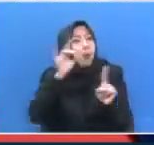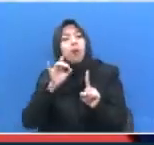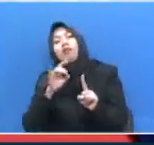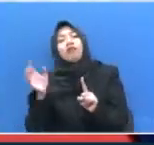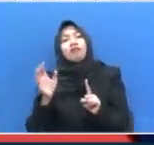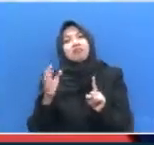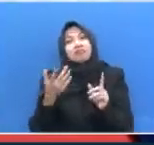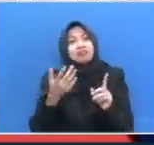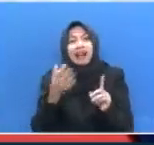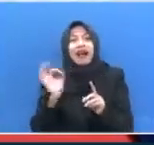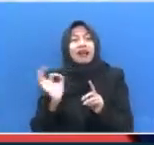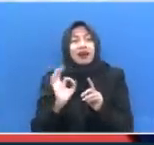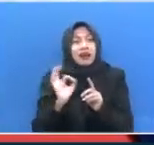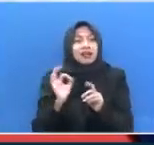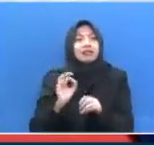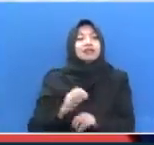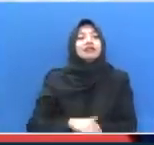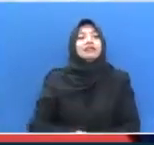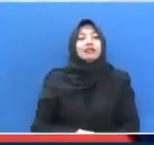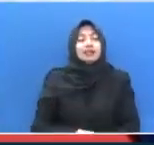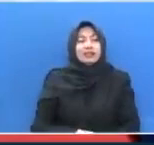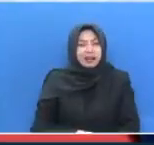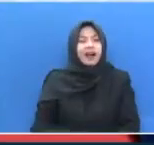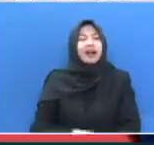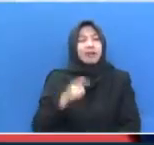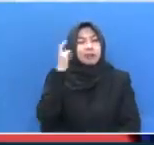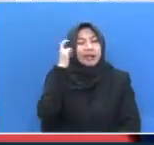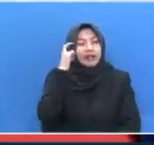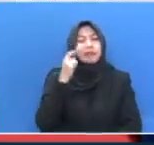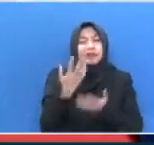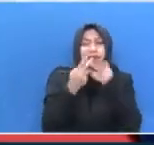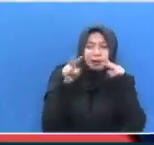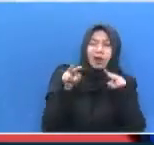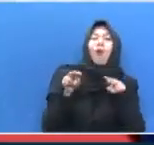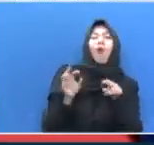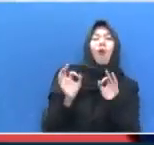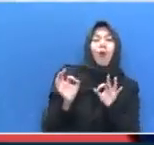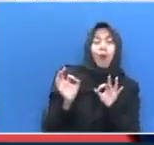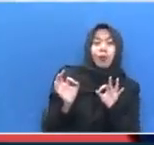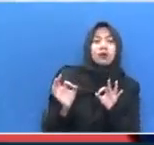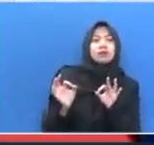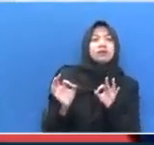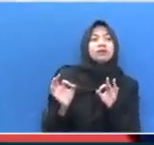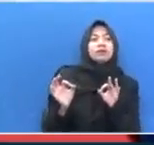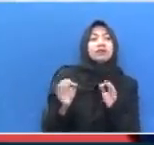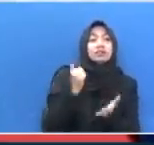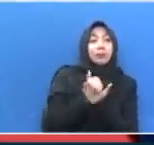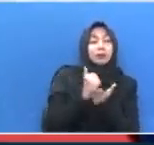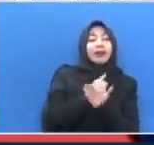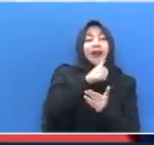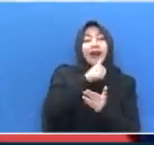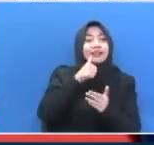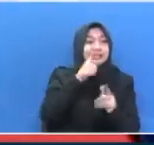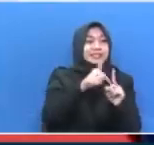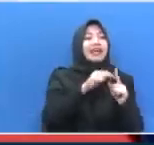2024 bantahan-bantahan semacam inilah yang segera sedang ditangkap oleh publik bahwa ahy itu sebenarnya disukai oleh Anis